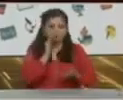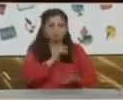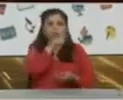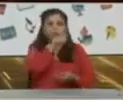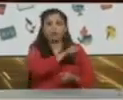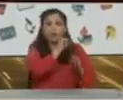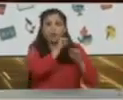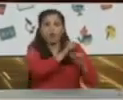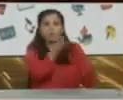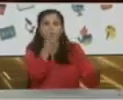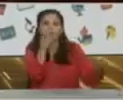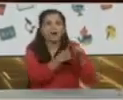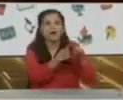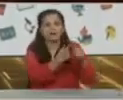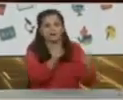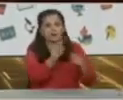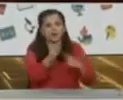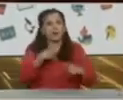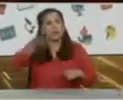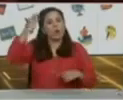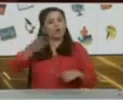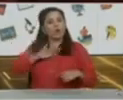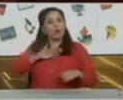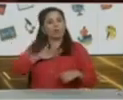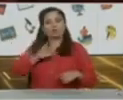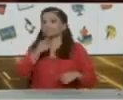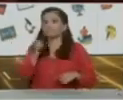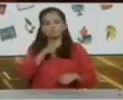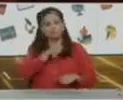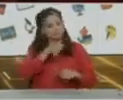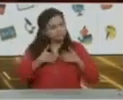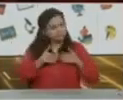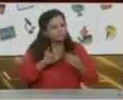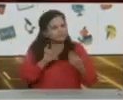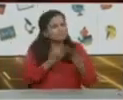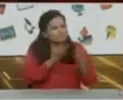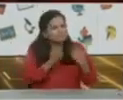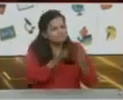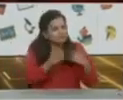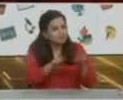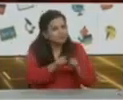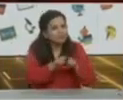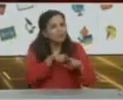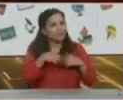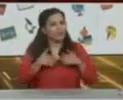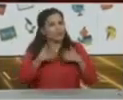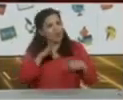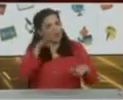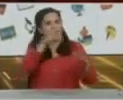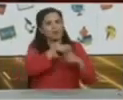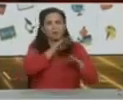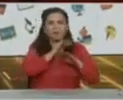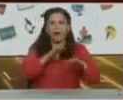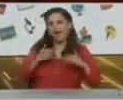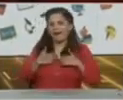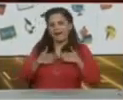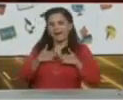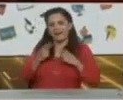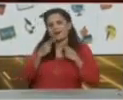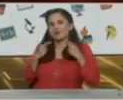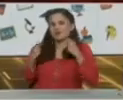जनरेशन की बातों में उतनी ही दिलचस्पी दिखाइएगा, आप उसके आनंद में शामिल होंगे तो आप